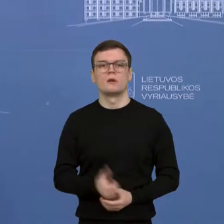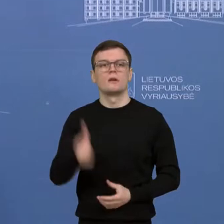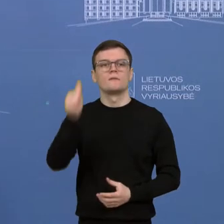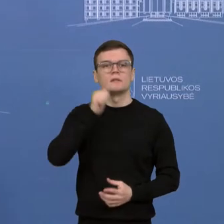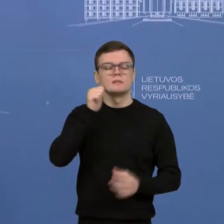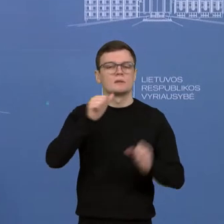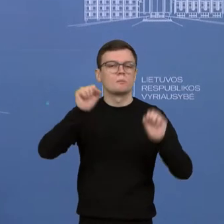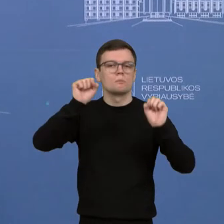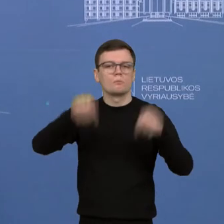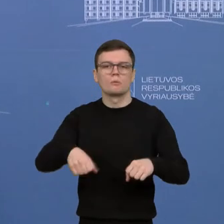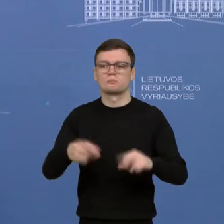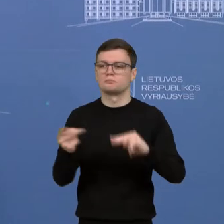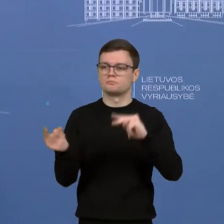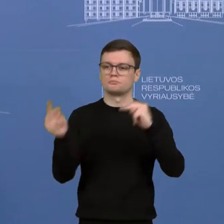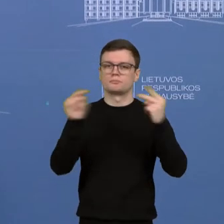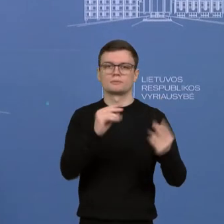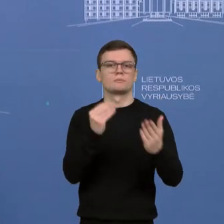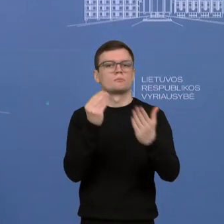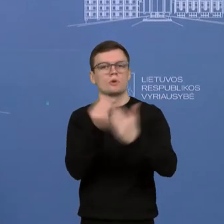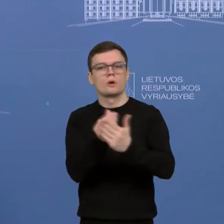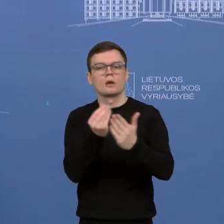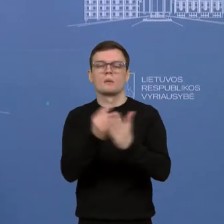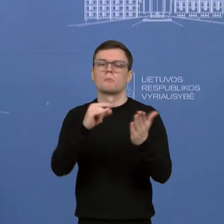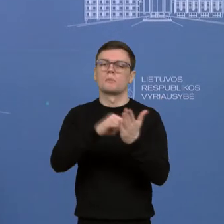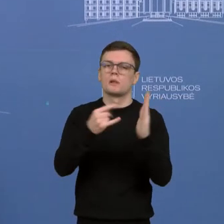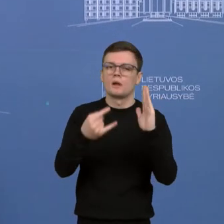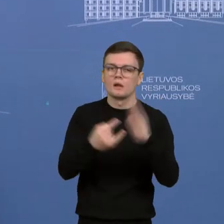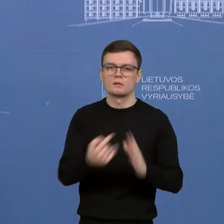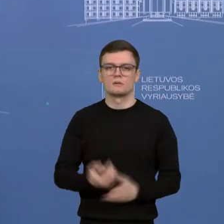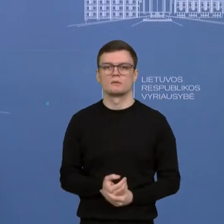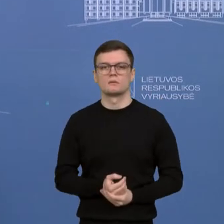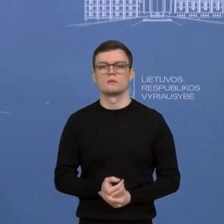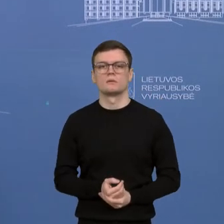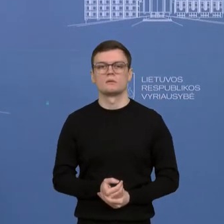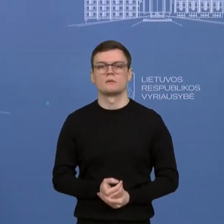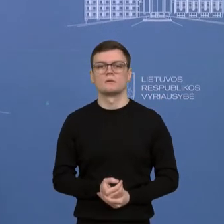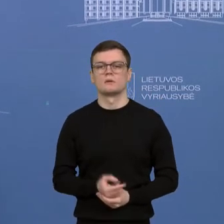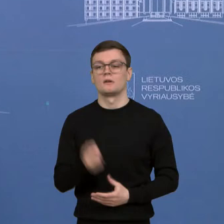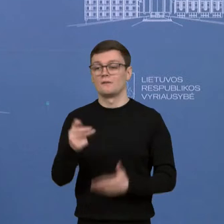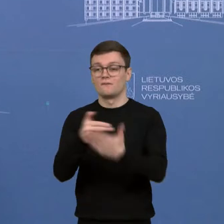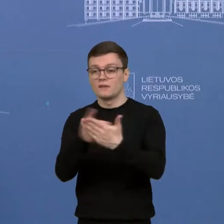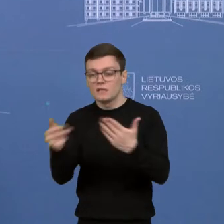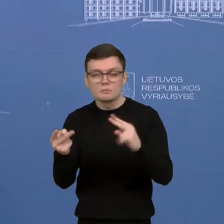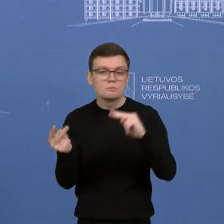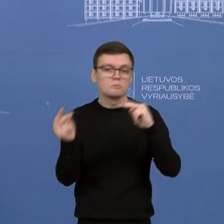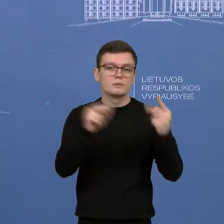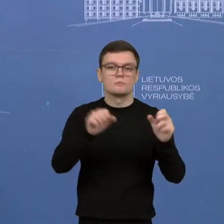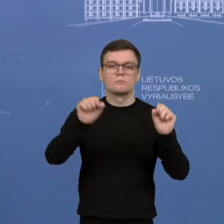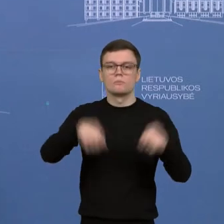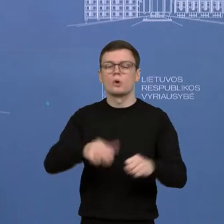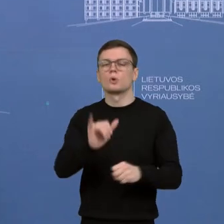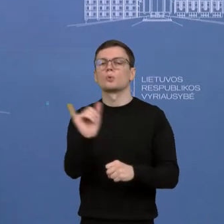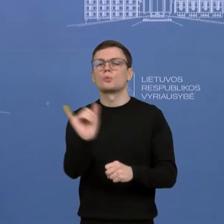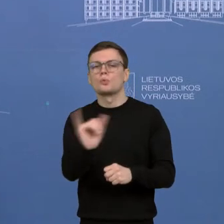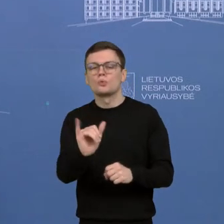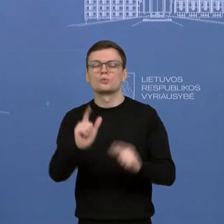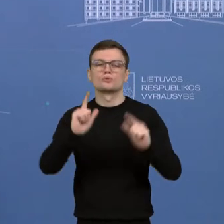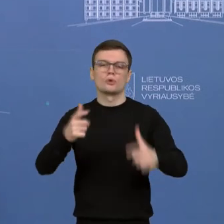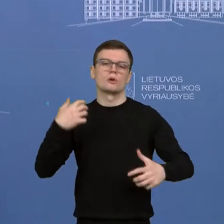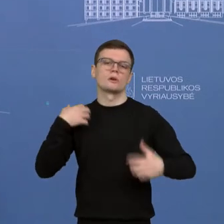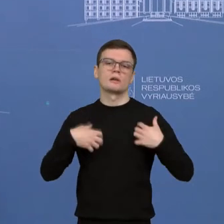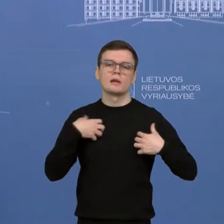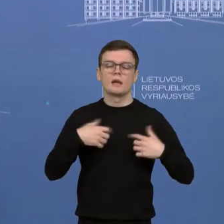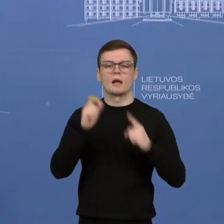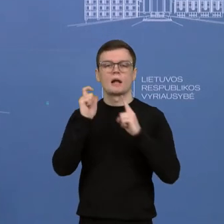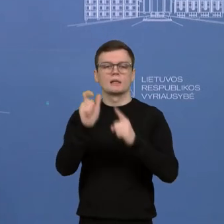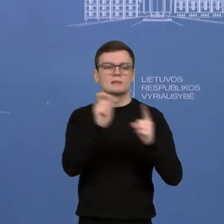yra galimybė pakeisti mokėjimo planą, pakeisti nepriklausomą tiekėją, būtent į tą, kuris ir greitai